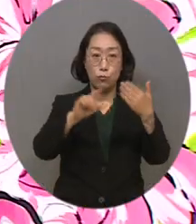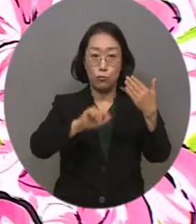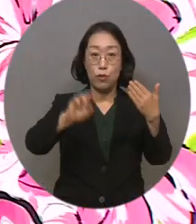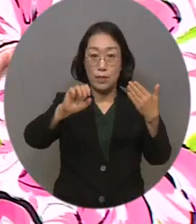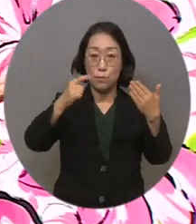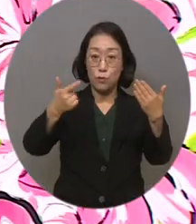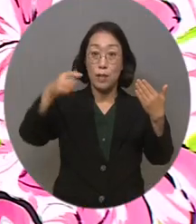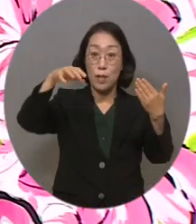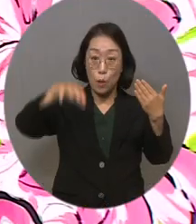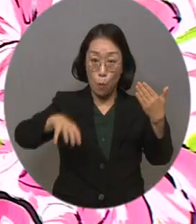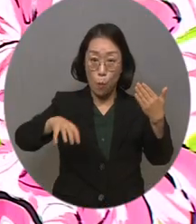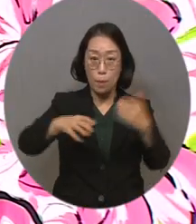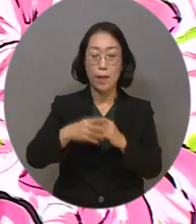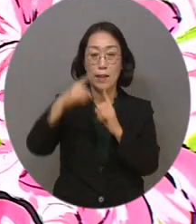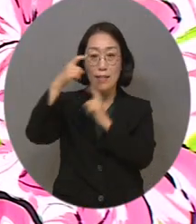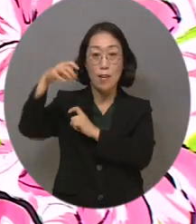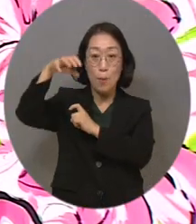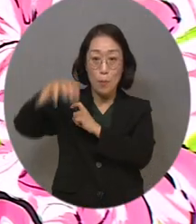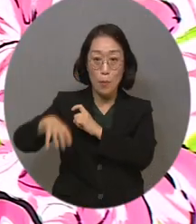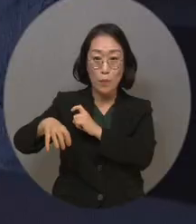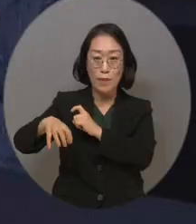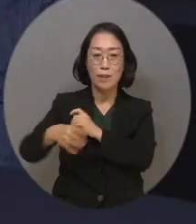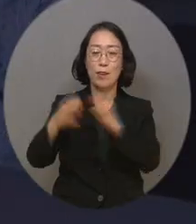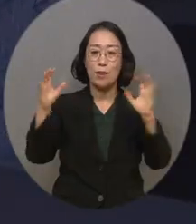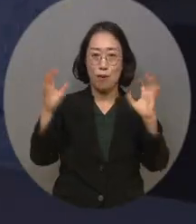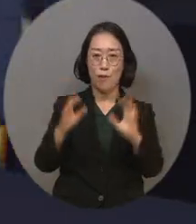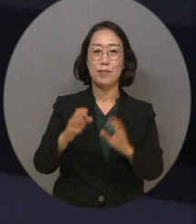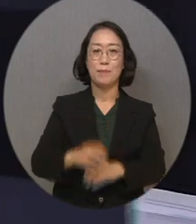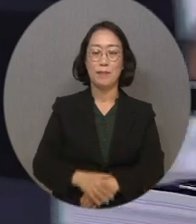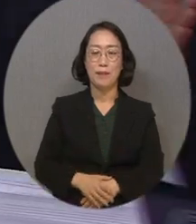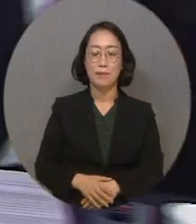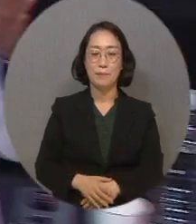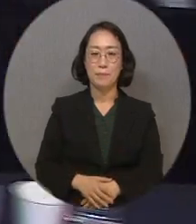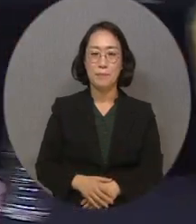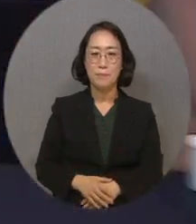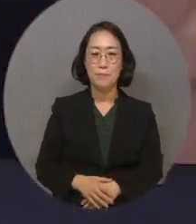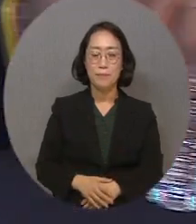용산구 백범 김구기념관 컨벤션홀에서 펼쳐졌습니다.